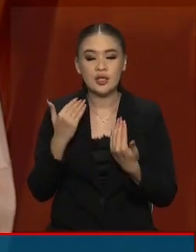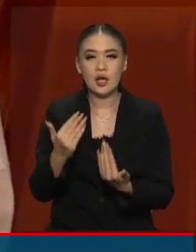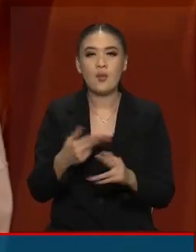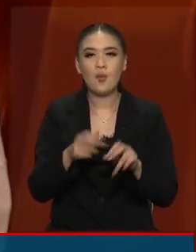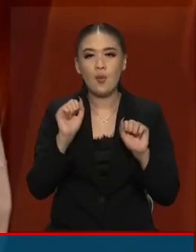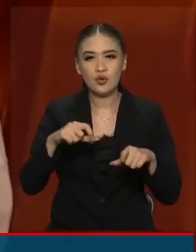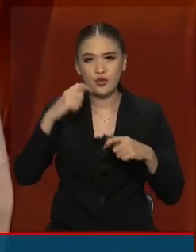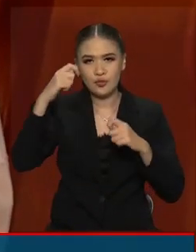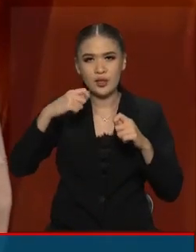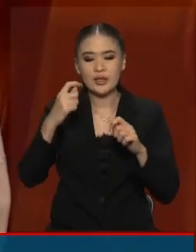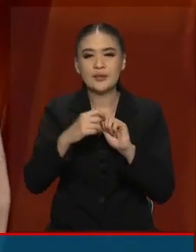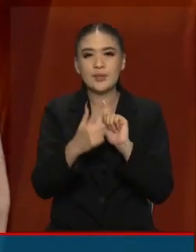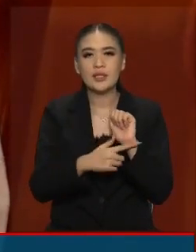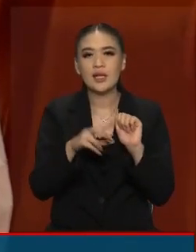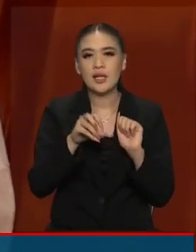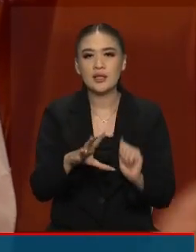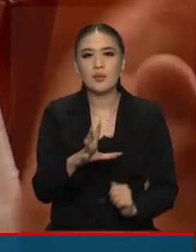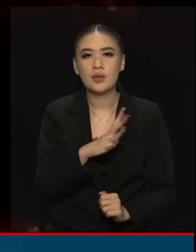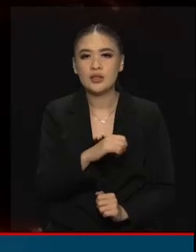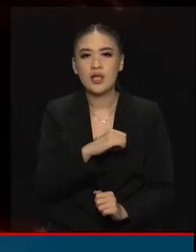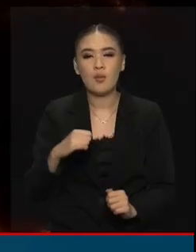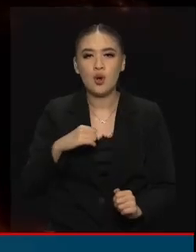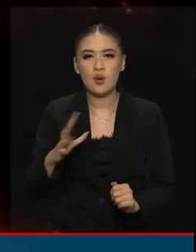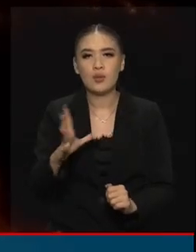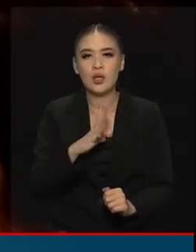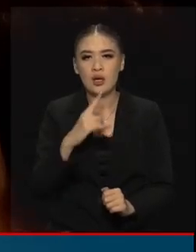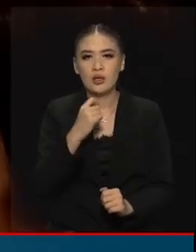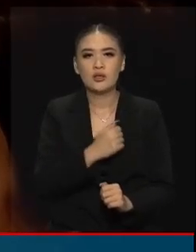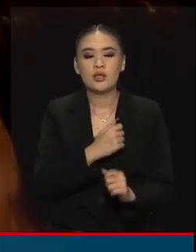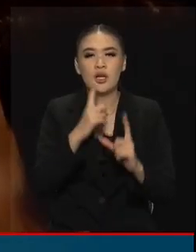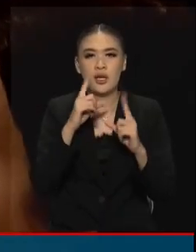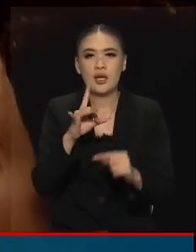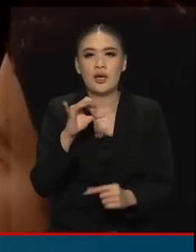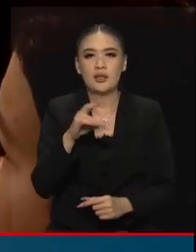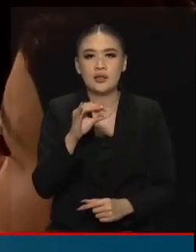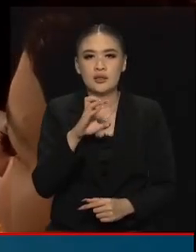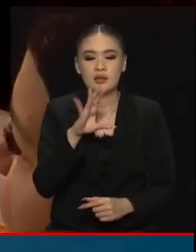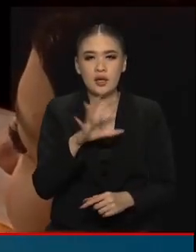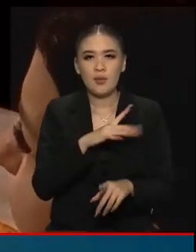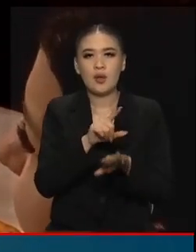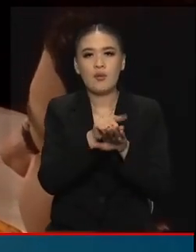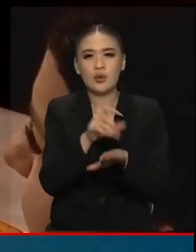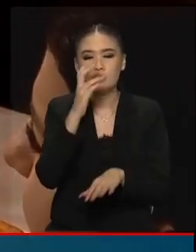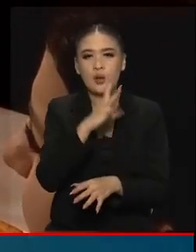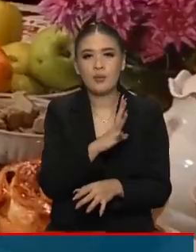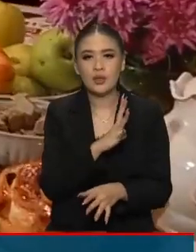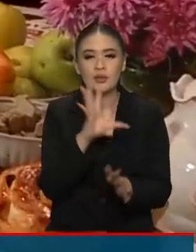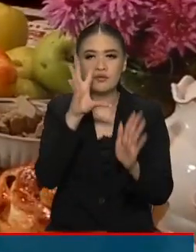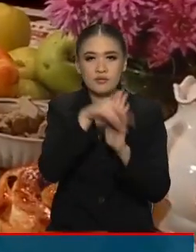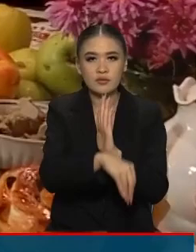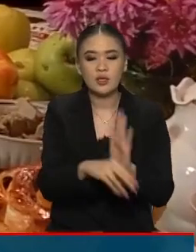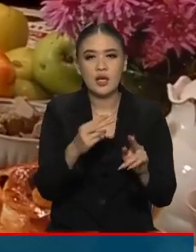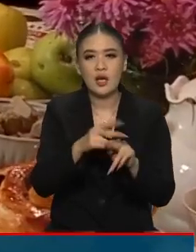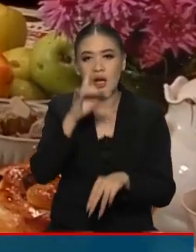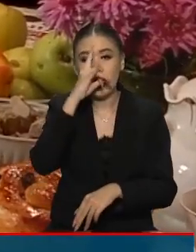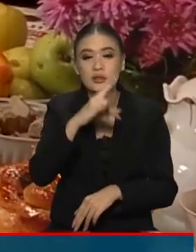ниче 1 лет добровольно ушла на фронт служила радистка и даже была пулемётчица в бригаде Зенитчиков в Казахстан